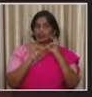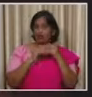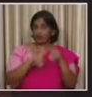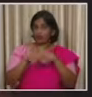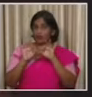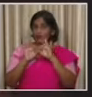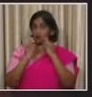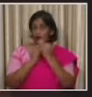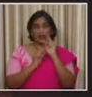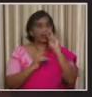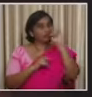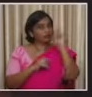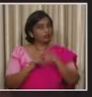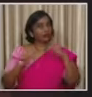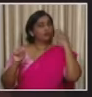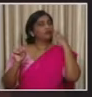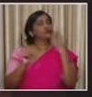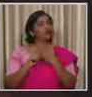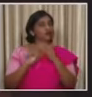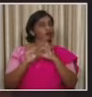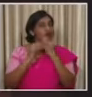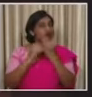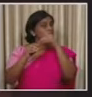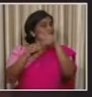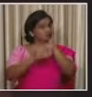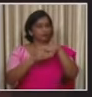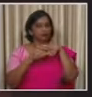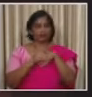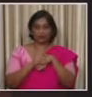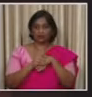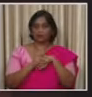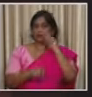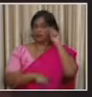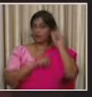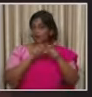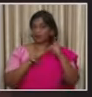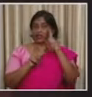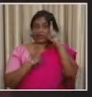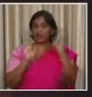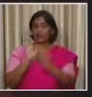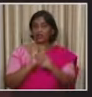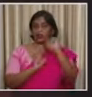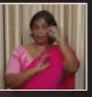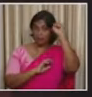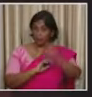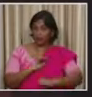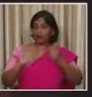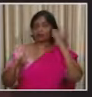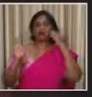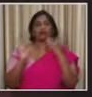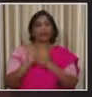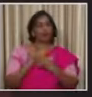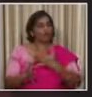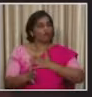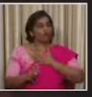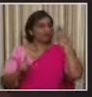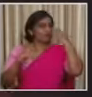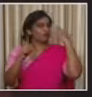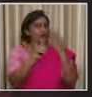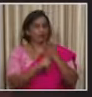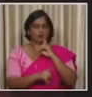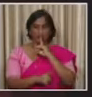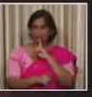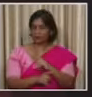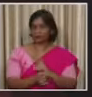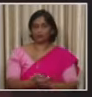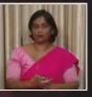වෙනුවෙන් ඒ පවුල් තුල ඉන්න පුරවැසියන් 150,000 වෙනුවෙන් හණක් නගන්නේ